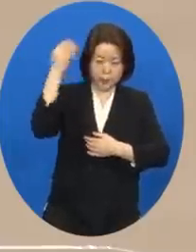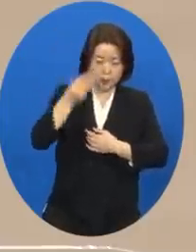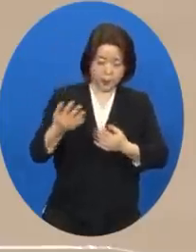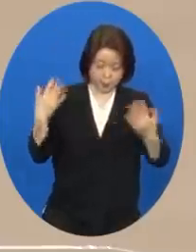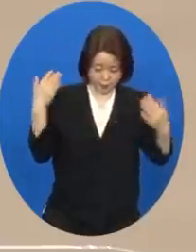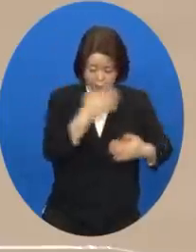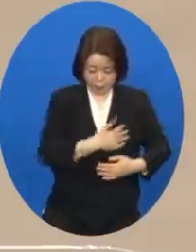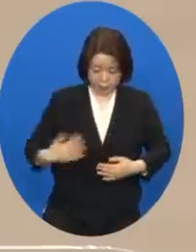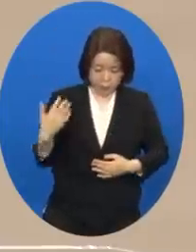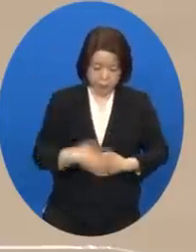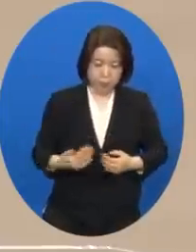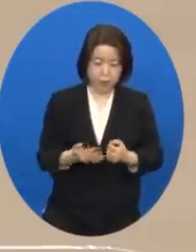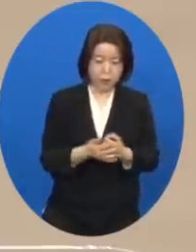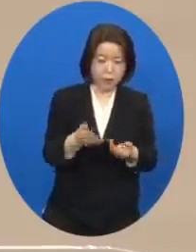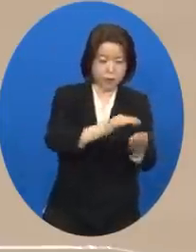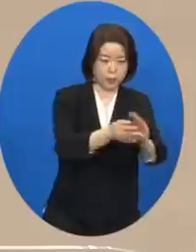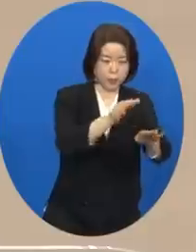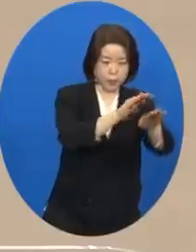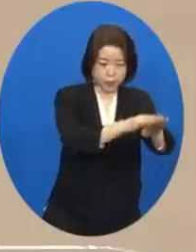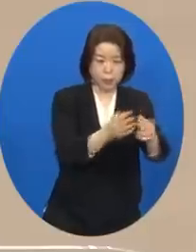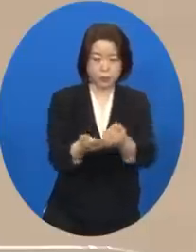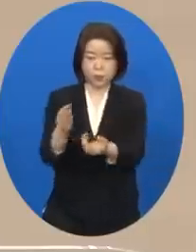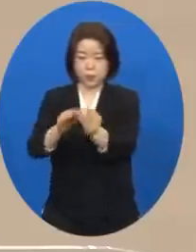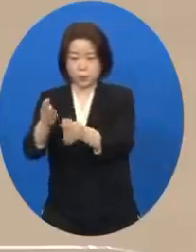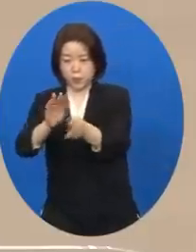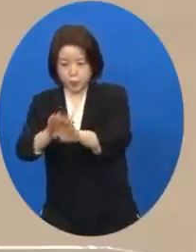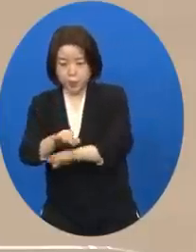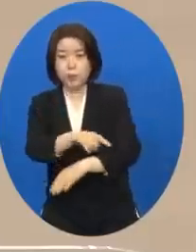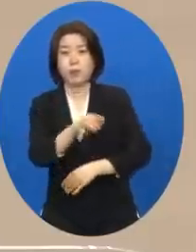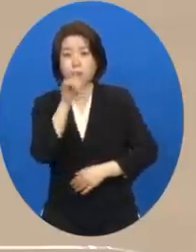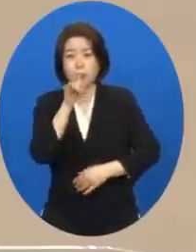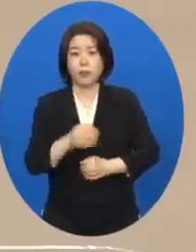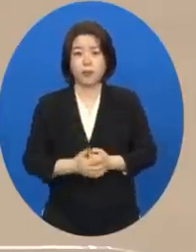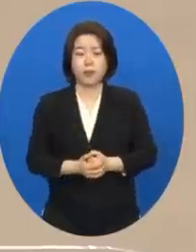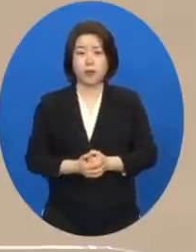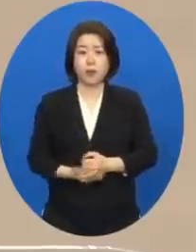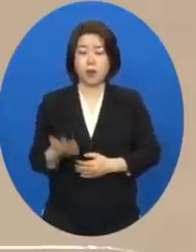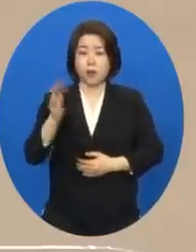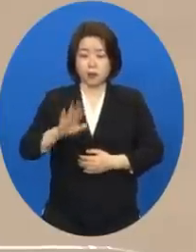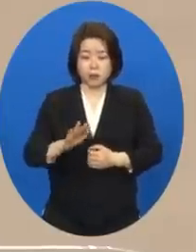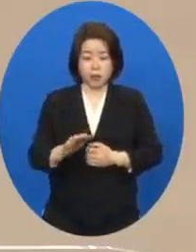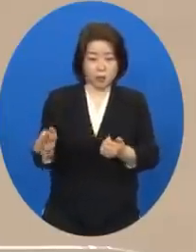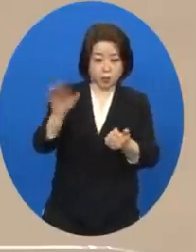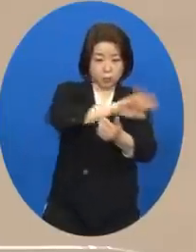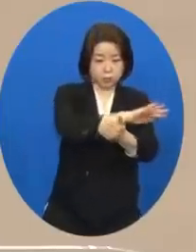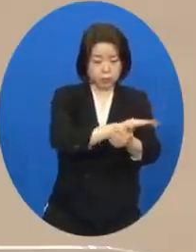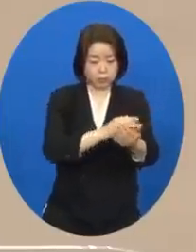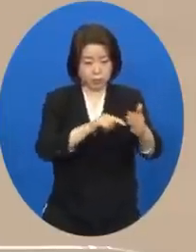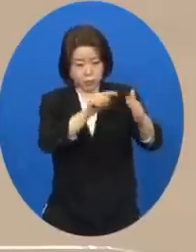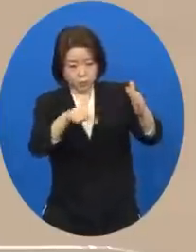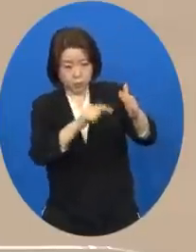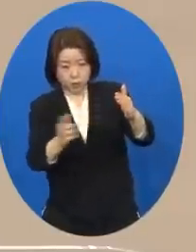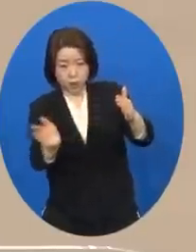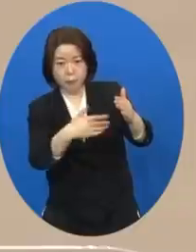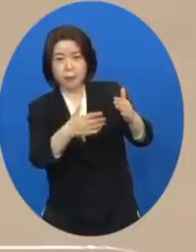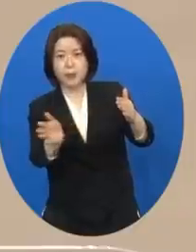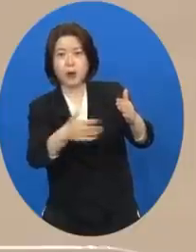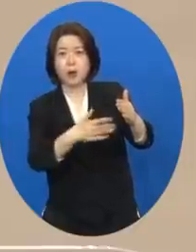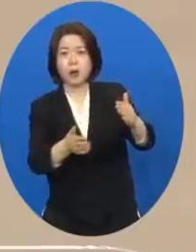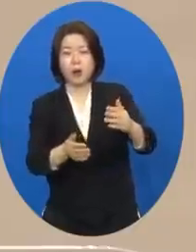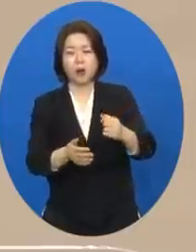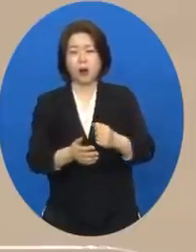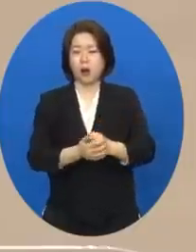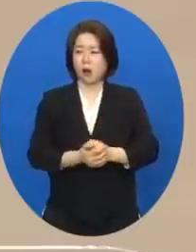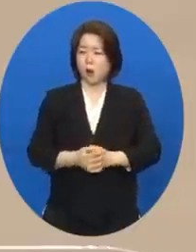머리를 쌌던 수건도 잘 개 켜져 있고 무덤은 비어 있어요 너무 20